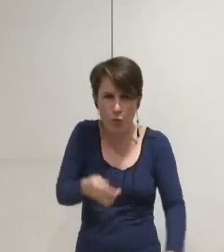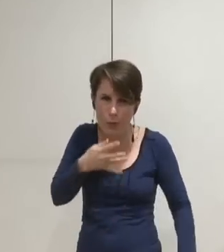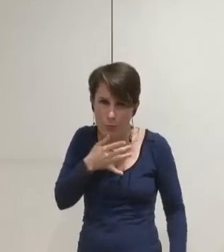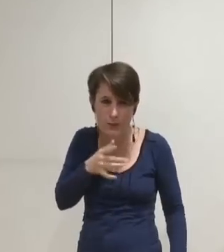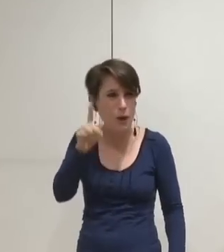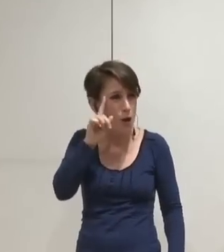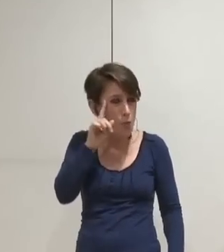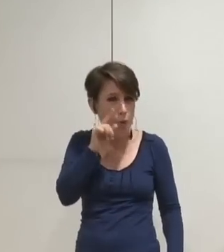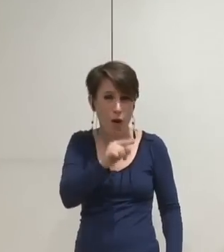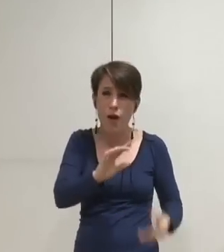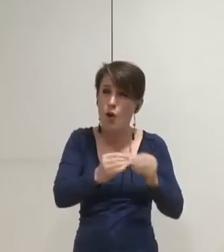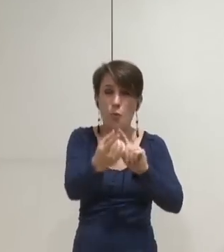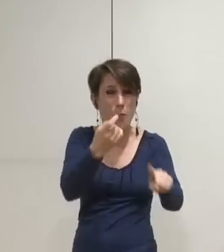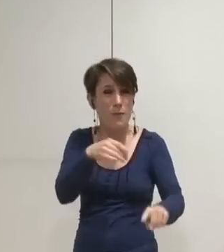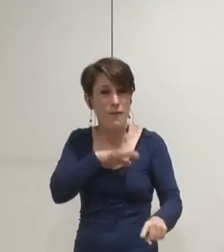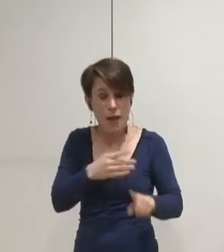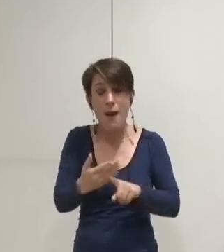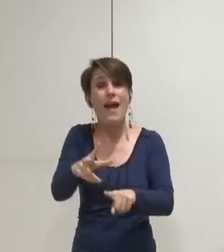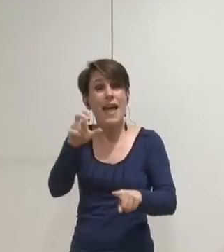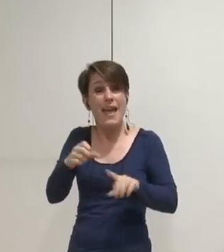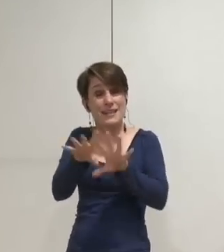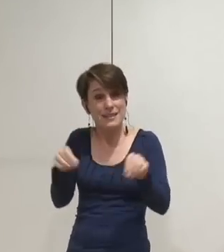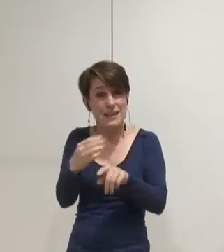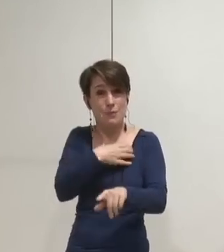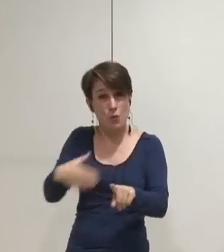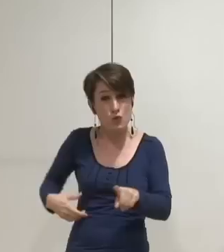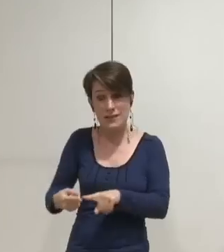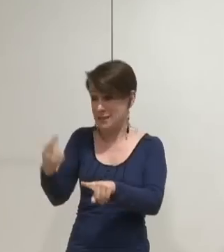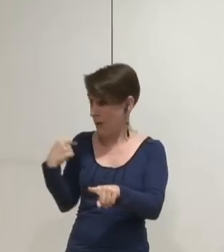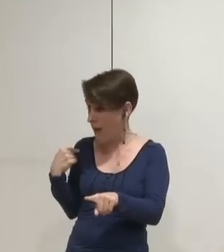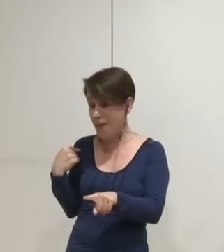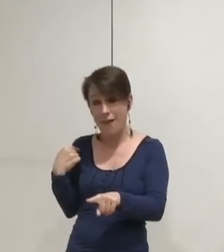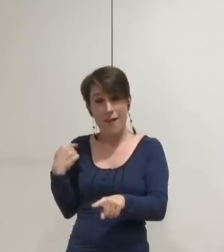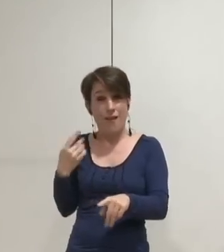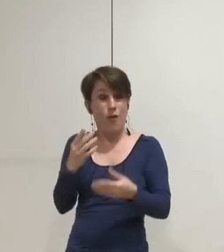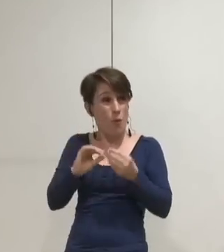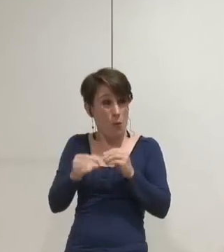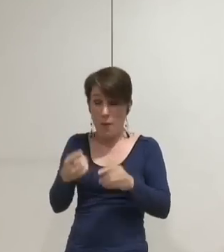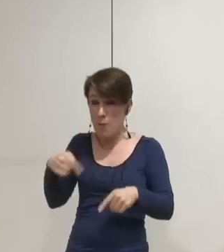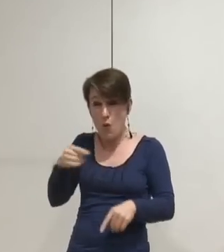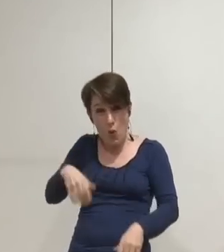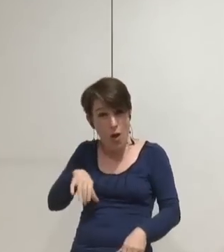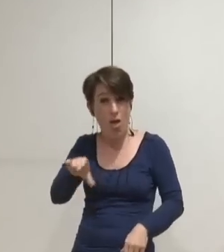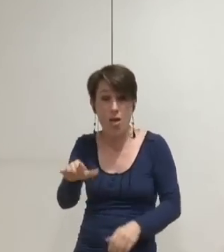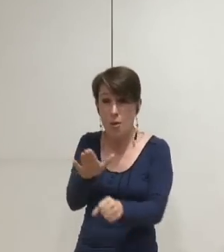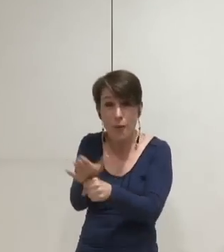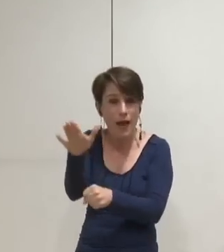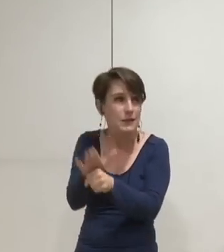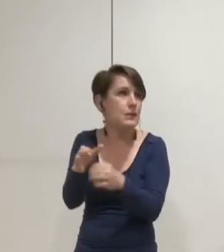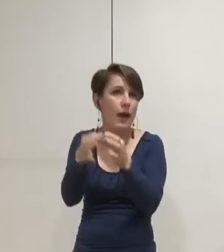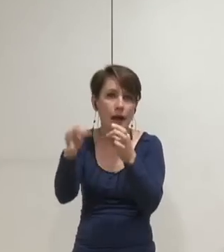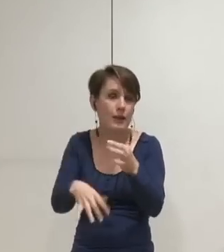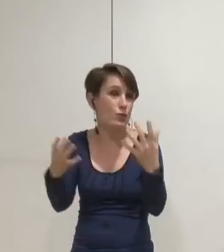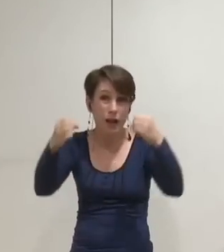à cause du sous-investissement de la ville dans son réseau d'éclairage public que Grenoble aujourd'hui peine à maintenir en fonctionnement un